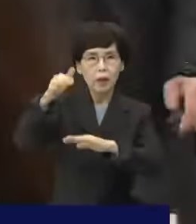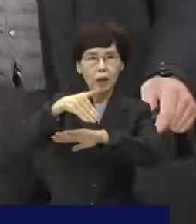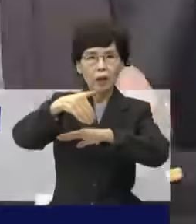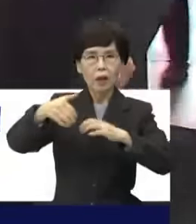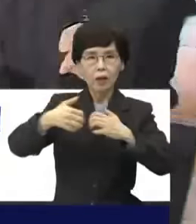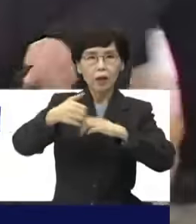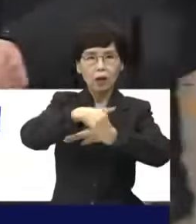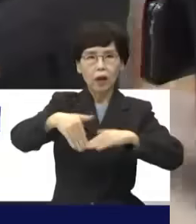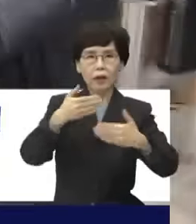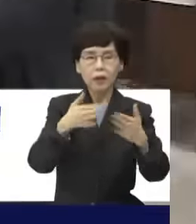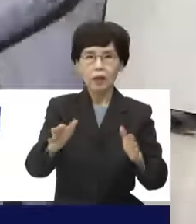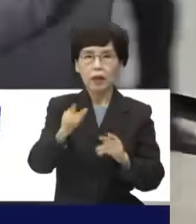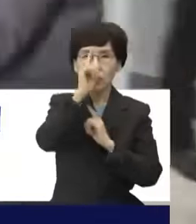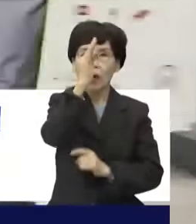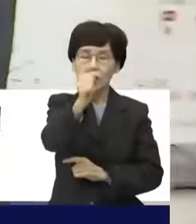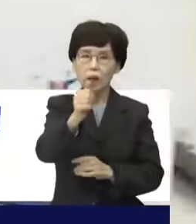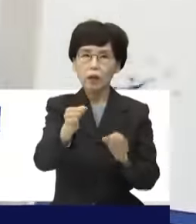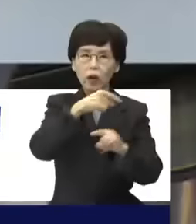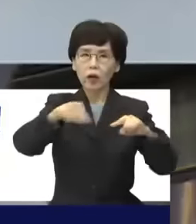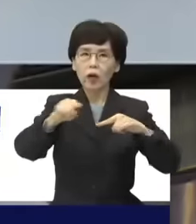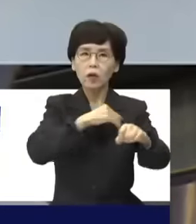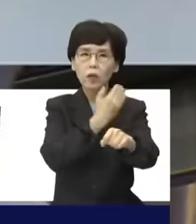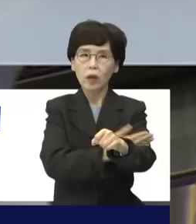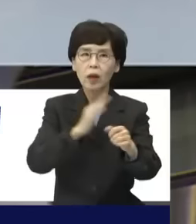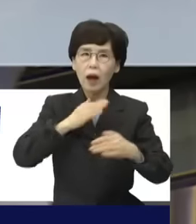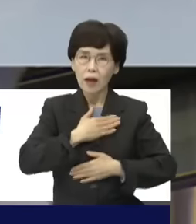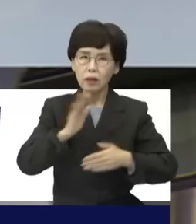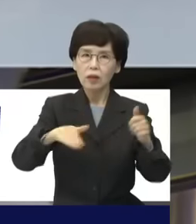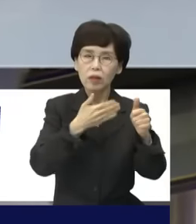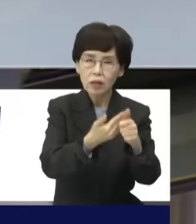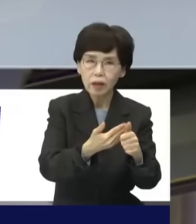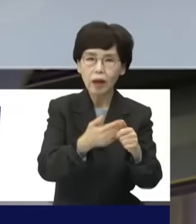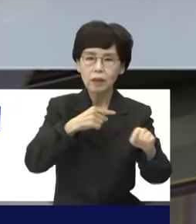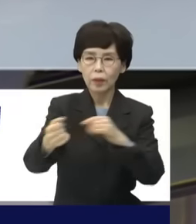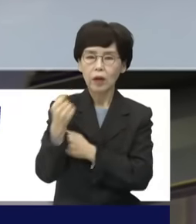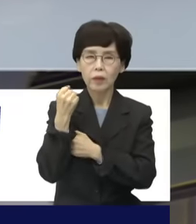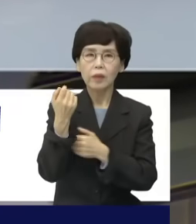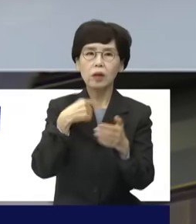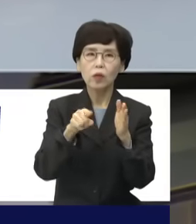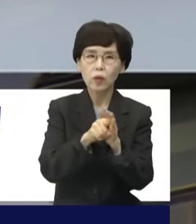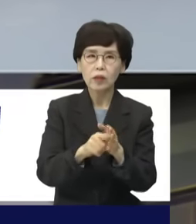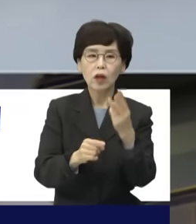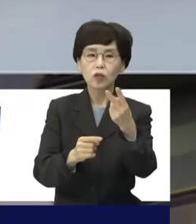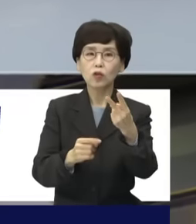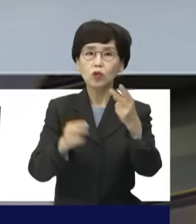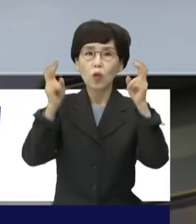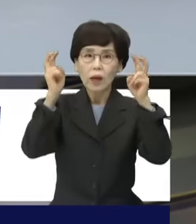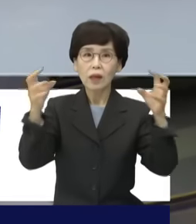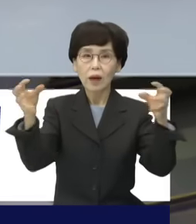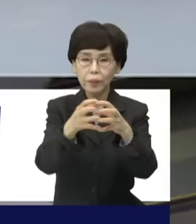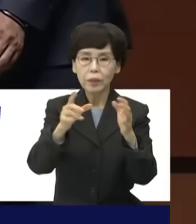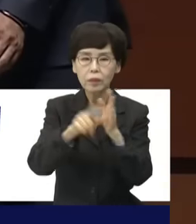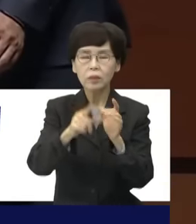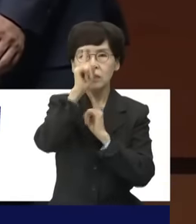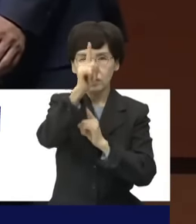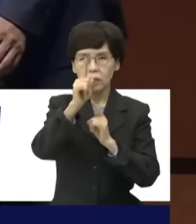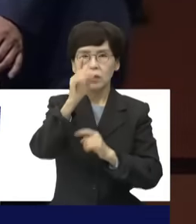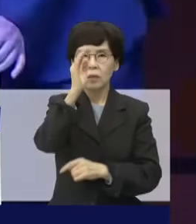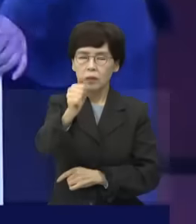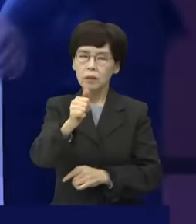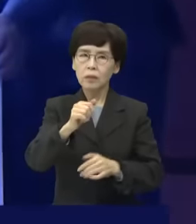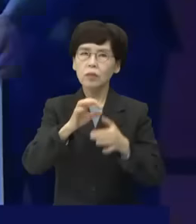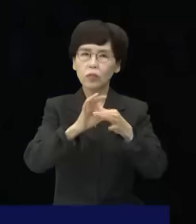이 회장의 안정적 경영권 승계와 지배력 강화를 위해 추진한 제1모직과 삼성물산 합병 과정에 이 회장이 관여한